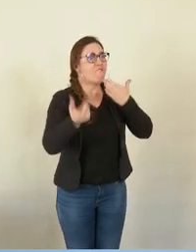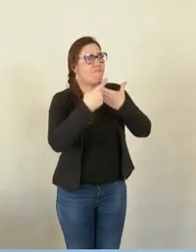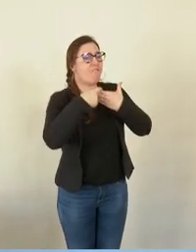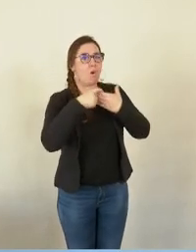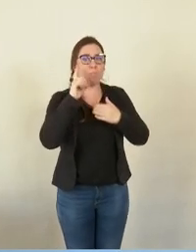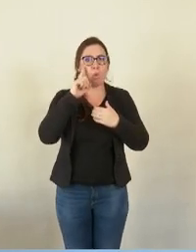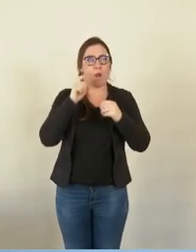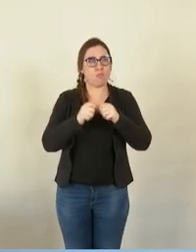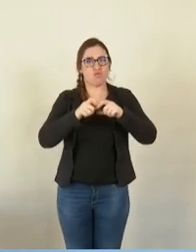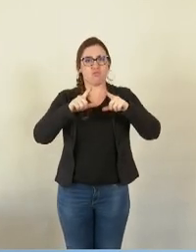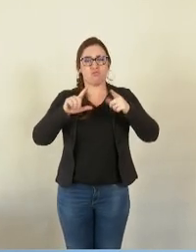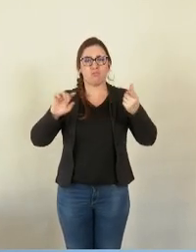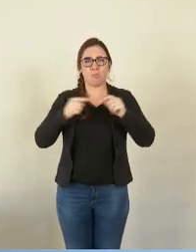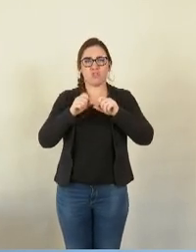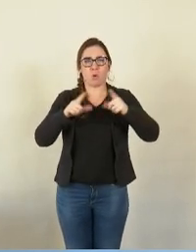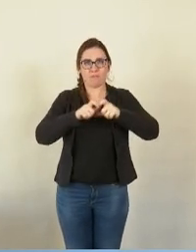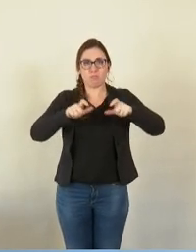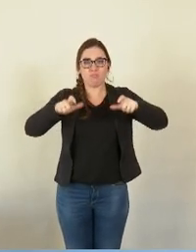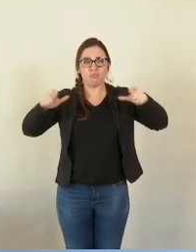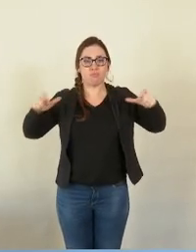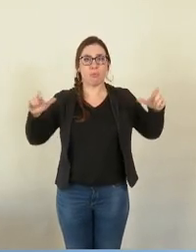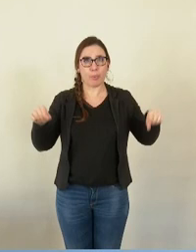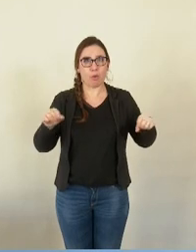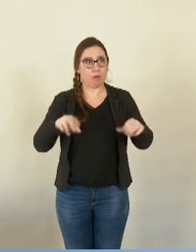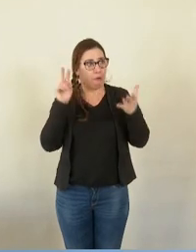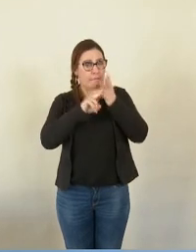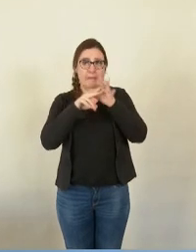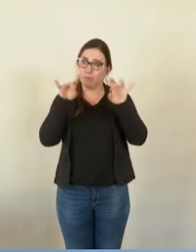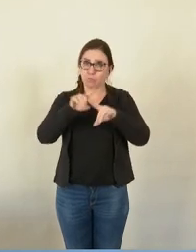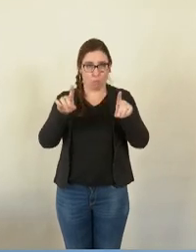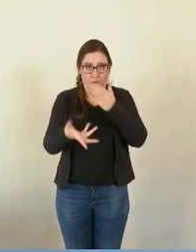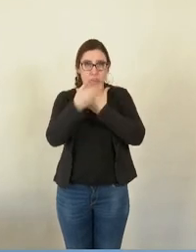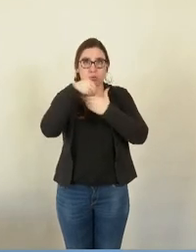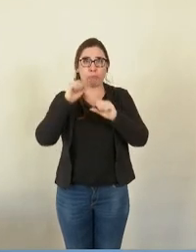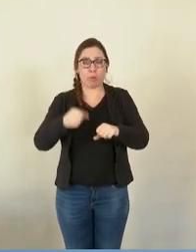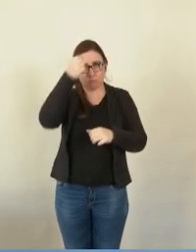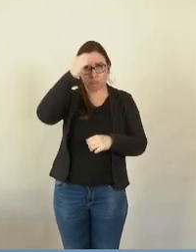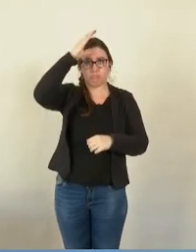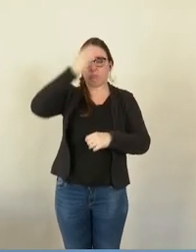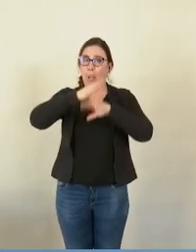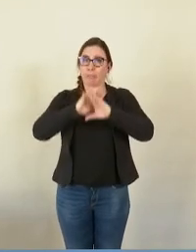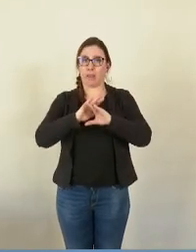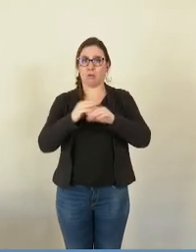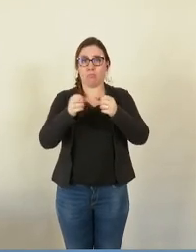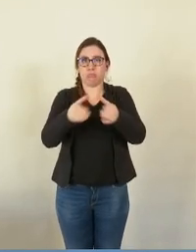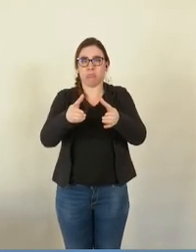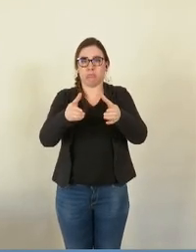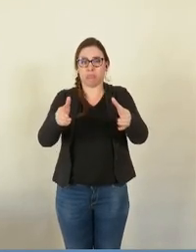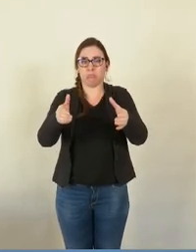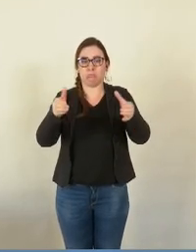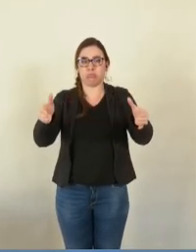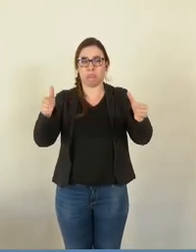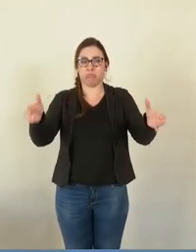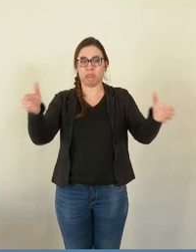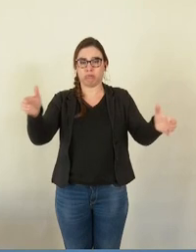périmètre géographique aucun obstacle technique ne s'y opposerait la conception le permet aisément